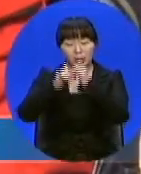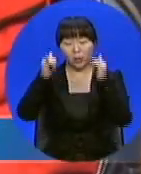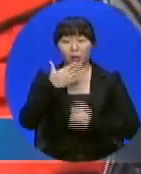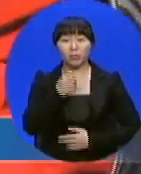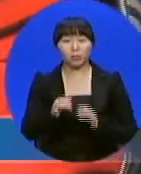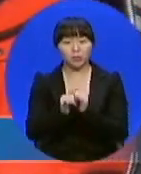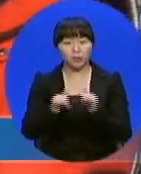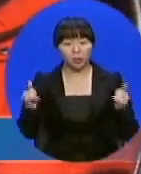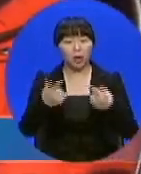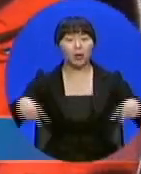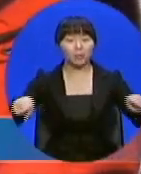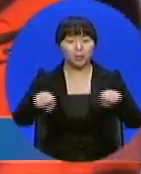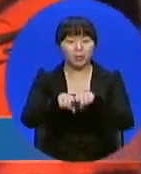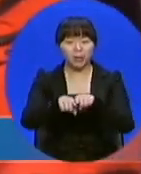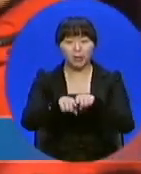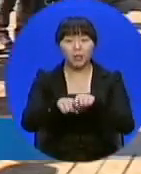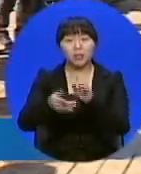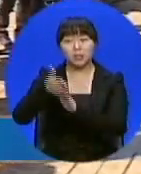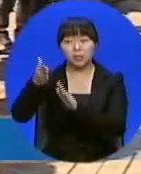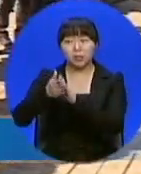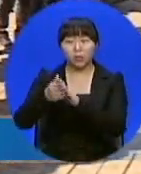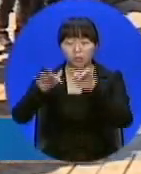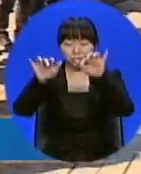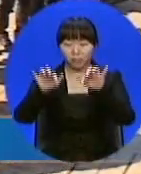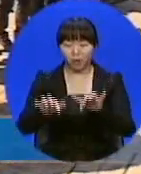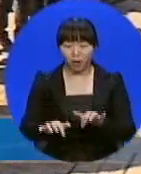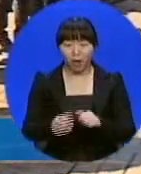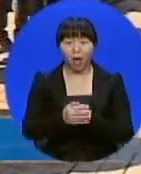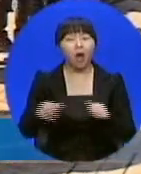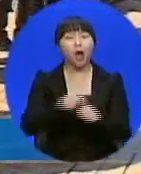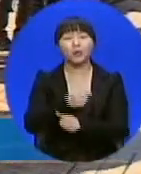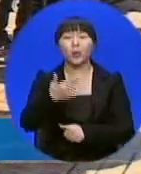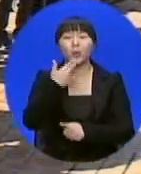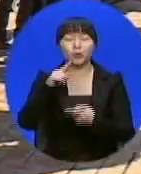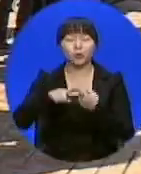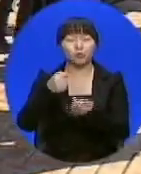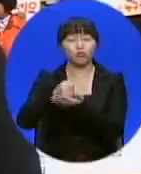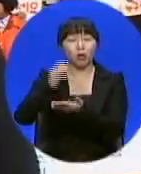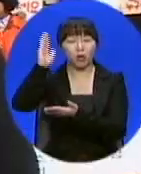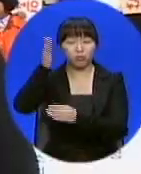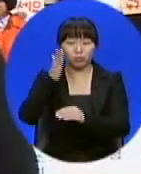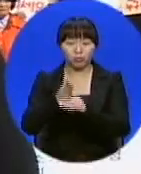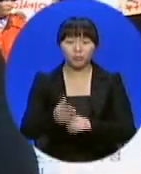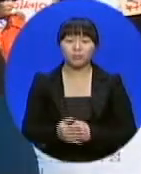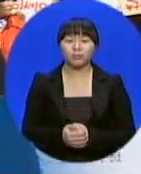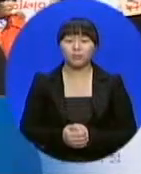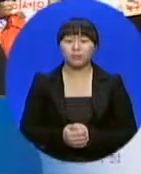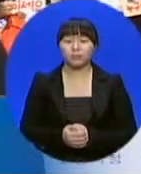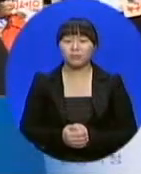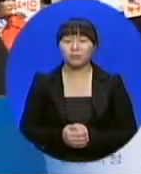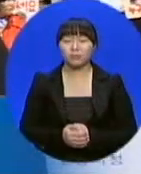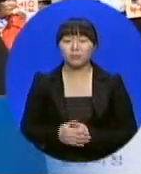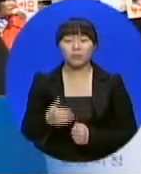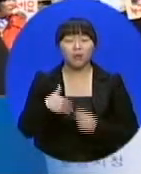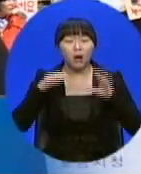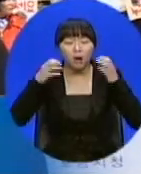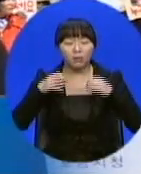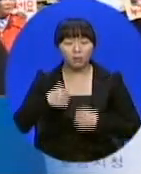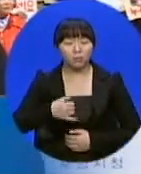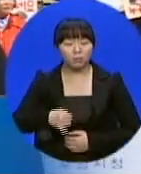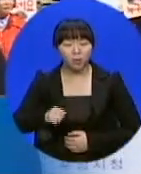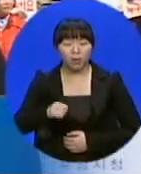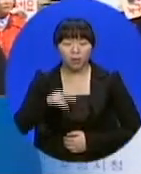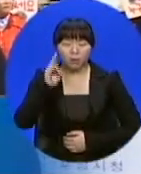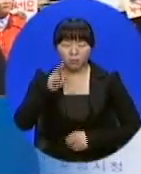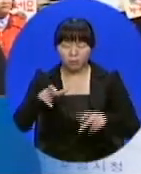사회복지사들까지 나서 시청 게시판 등에 글을 올리는 등 학대가 없었음을 주장하고 있습니다. 저희 아이도 굉장히 중증이라 저가 몸이 안